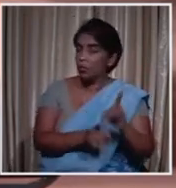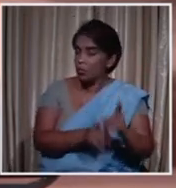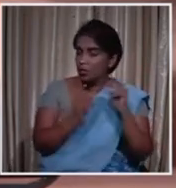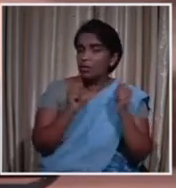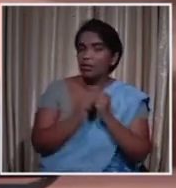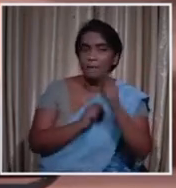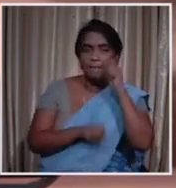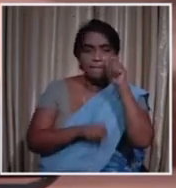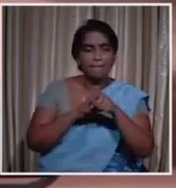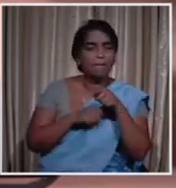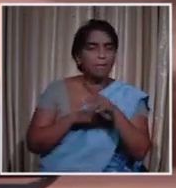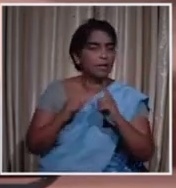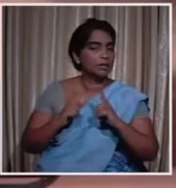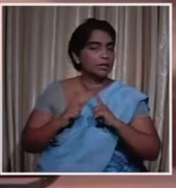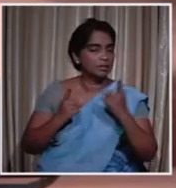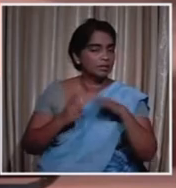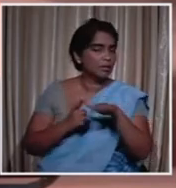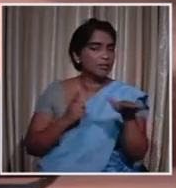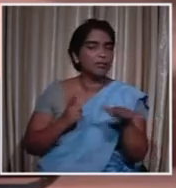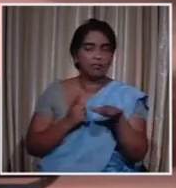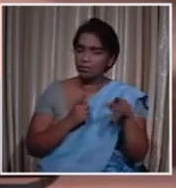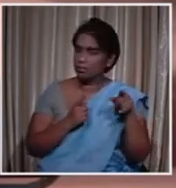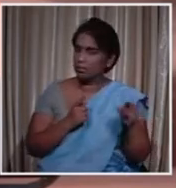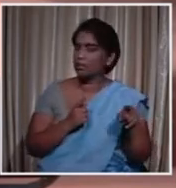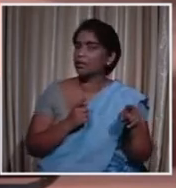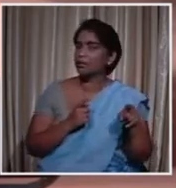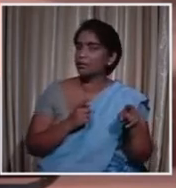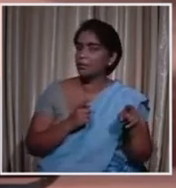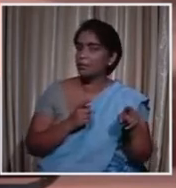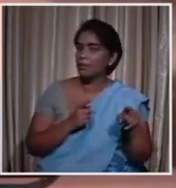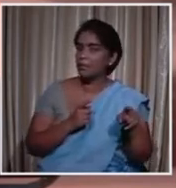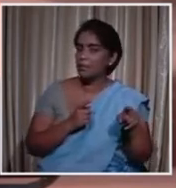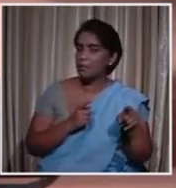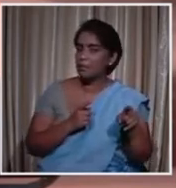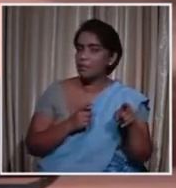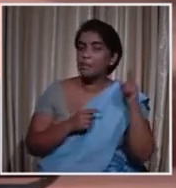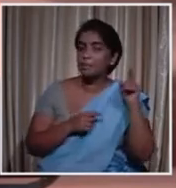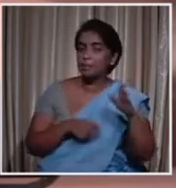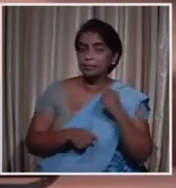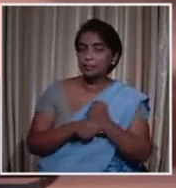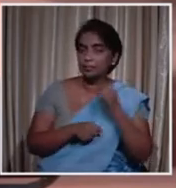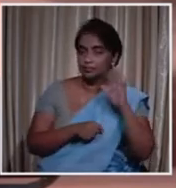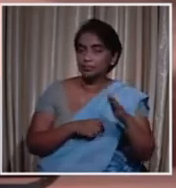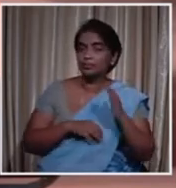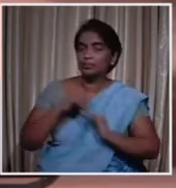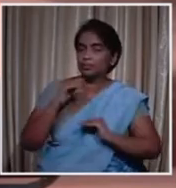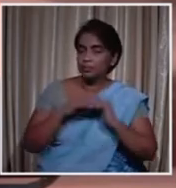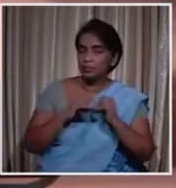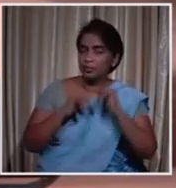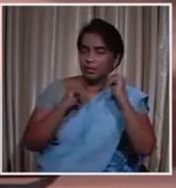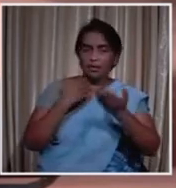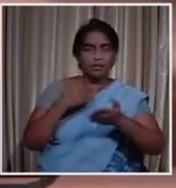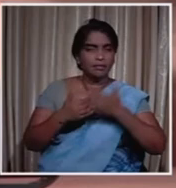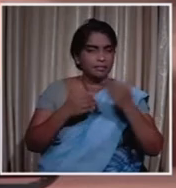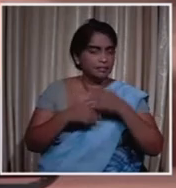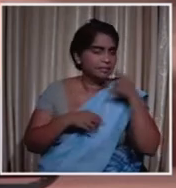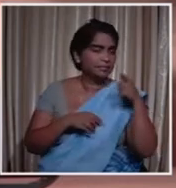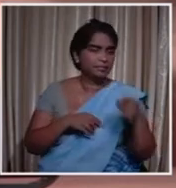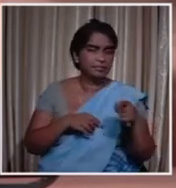வாழ்ந்த பிரதேசத்தின் மீது புத்த பகவானுடைய சிலையை இந்த அரசாங்கம் வைக்கிறது என்றால் நீதிமன்றங்களுக்கு இங்கு சுதந்திரம்